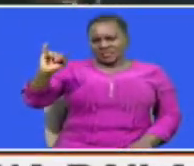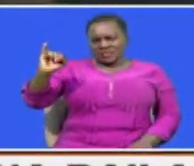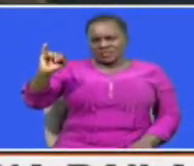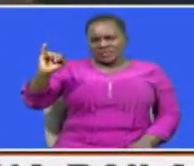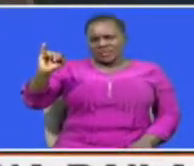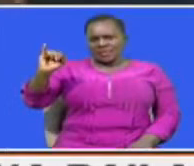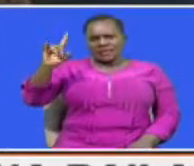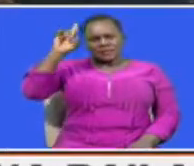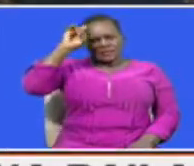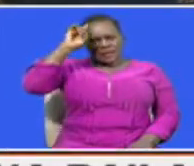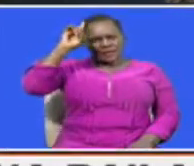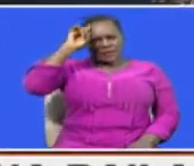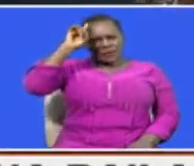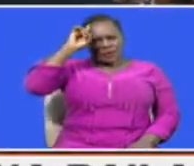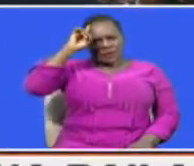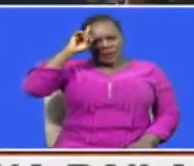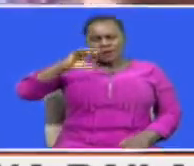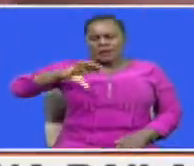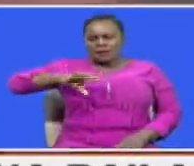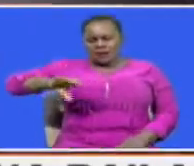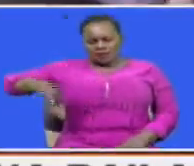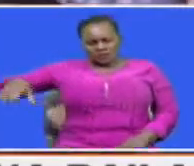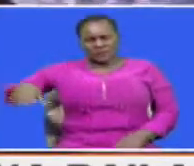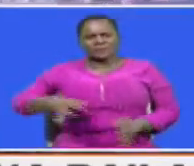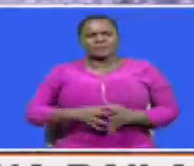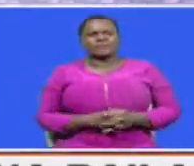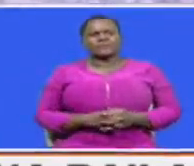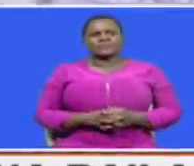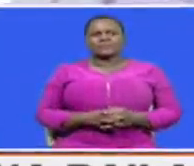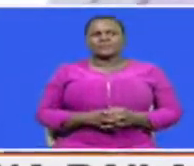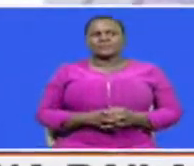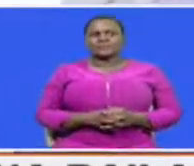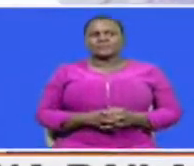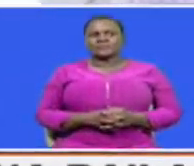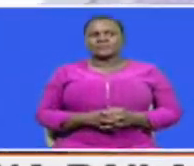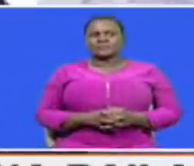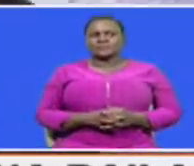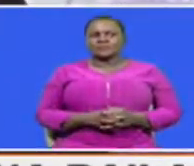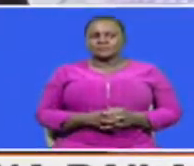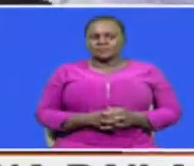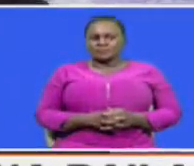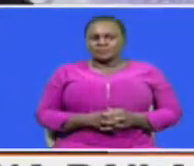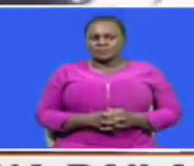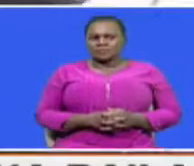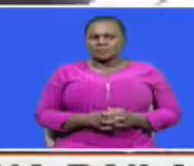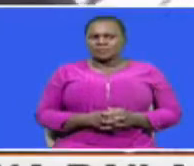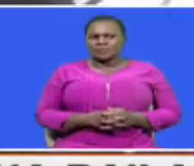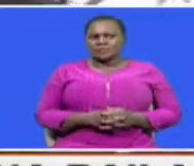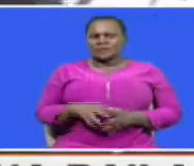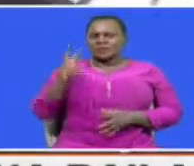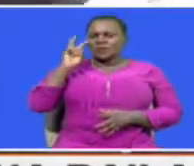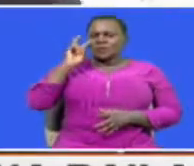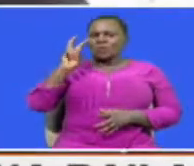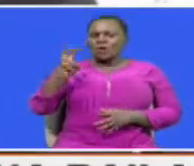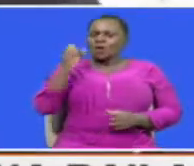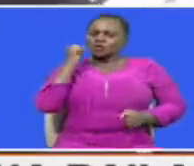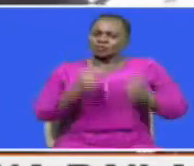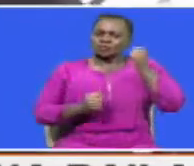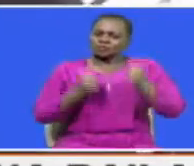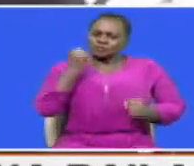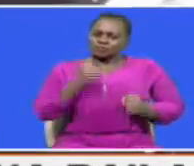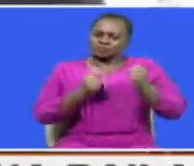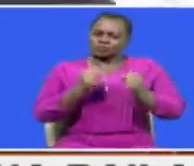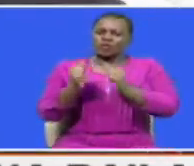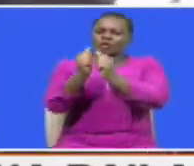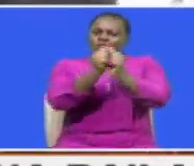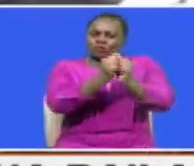katika eneo la Njambini, kaunti ya Nyandarua, kutoka Japan Kenya na baadaye kutazama mbio za Kipkeino Classic